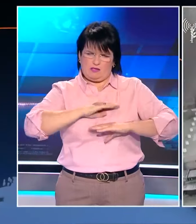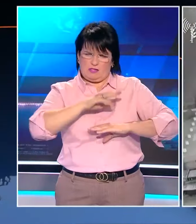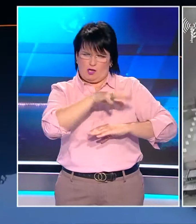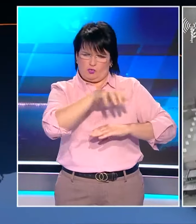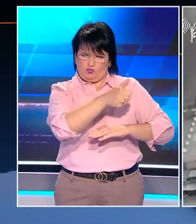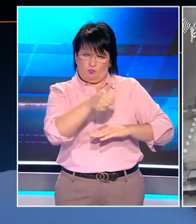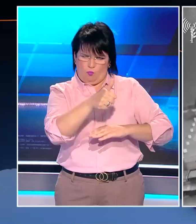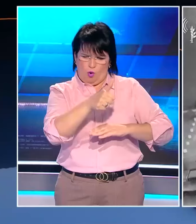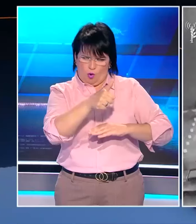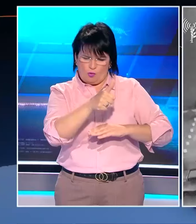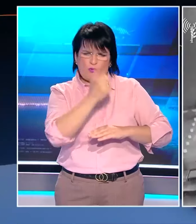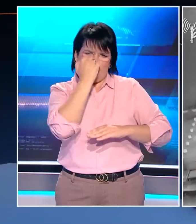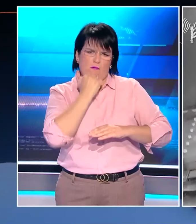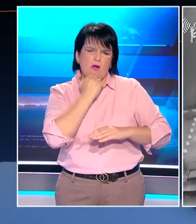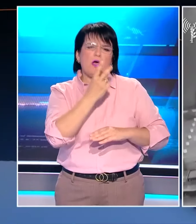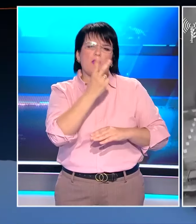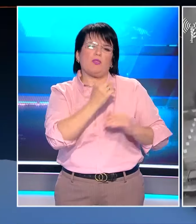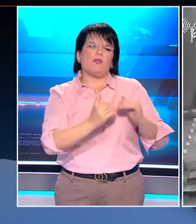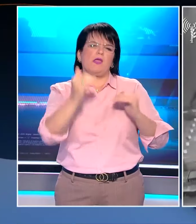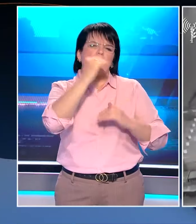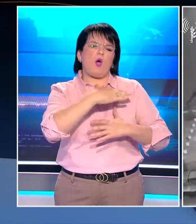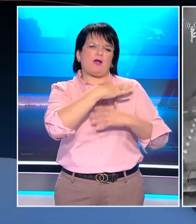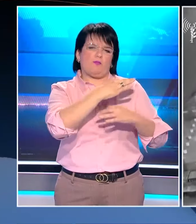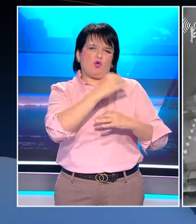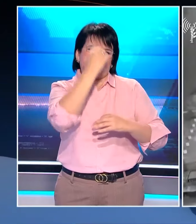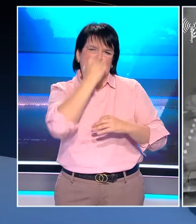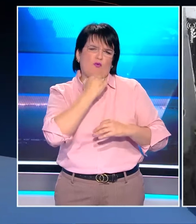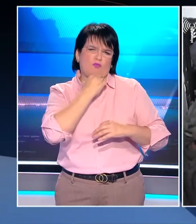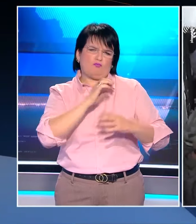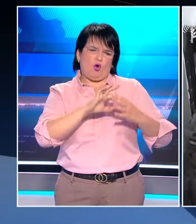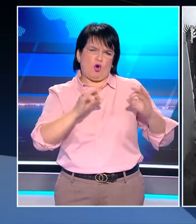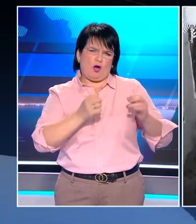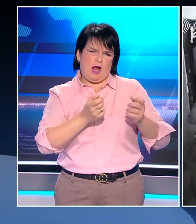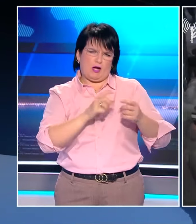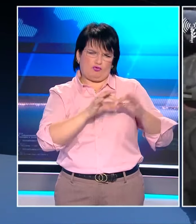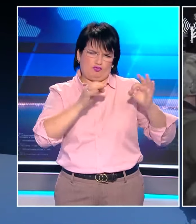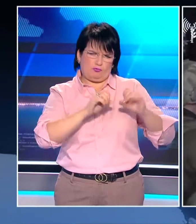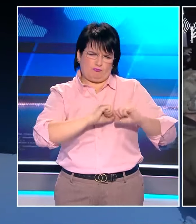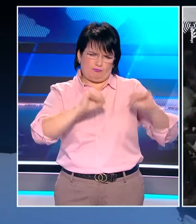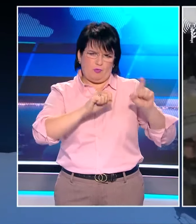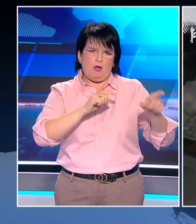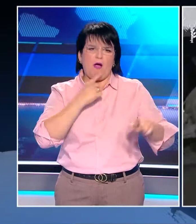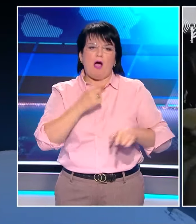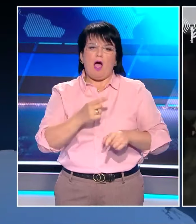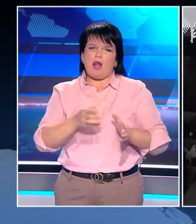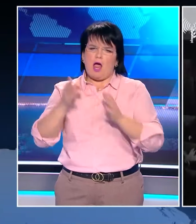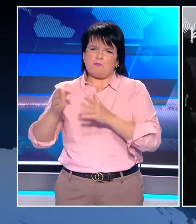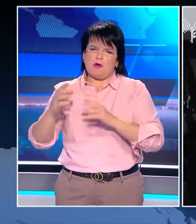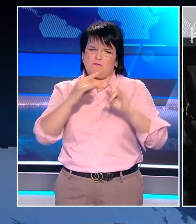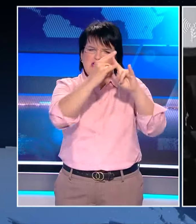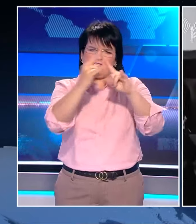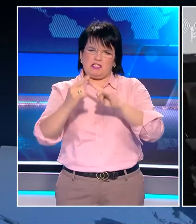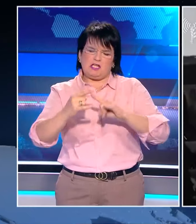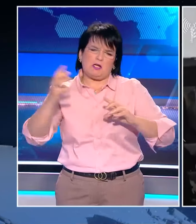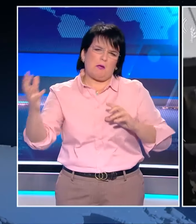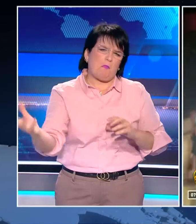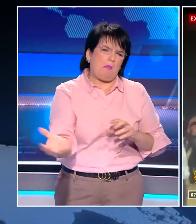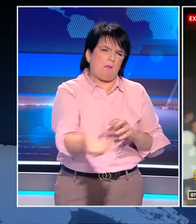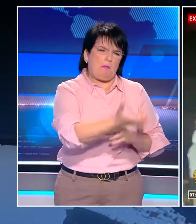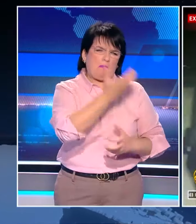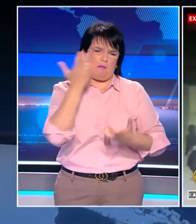περιοχή, σκοτώνοντας δύο ανώτερους αξιωματούχους της Χαμάς, ενώ παραδέχθηκε ότι η φωτιά εξαπλώθηκε σε όλο τον